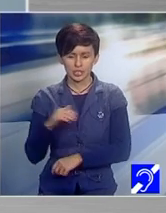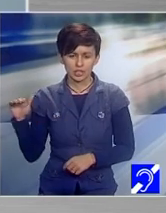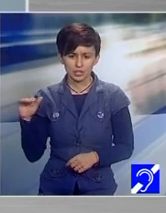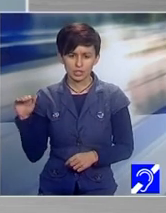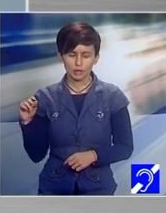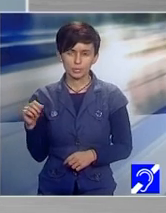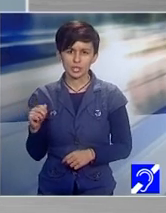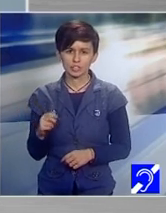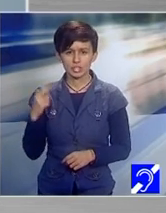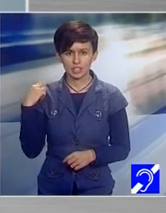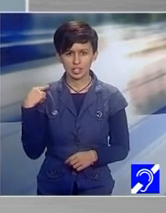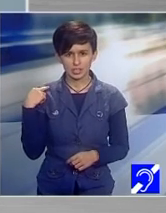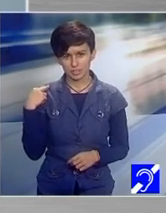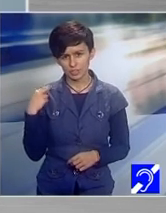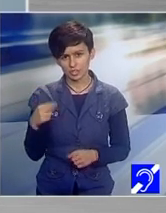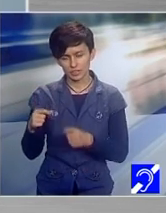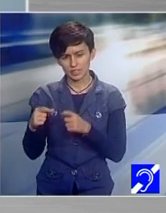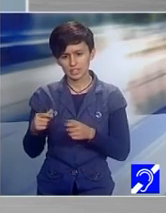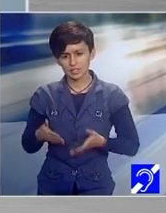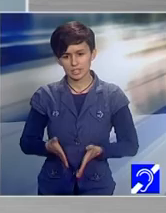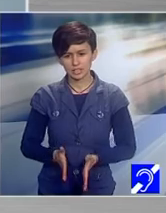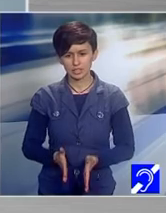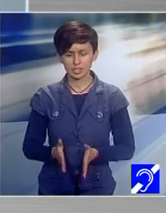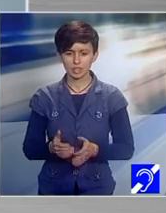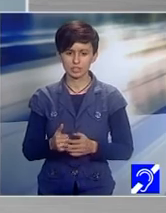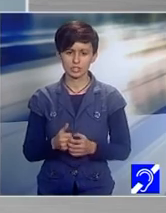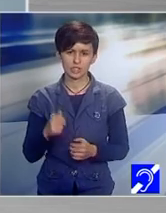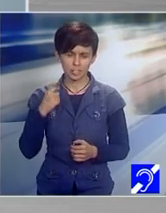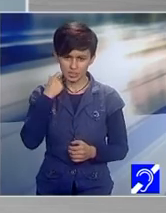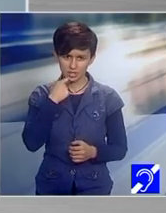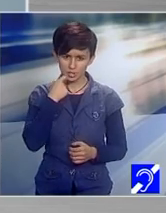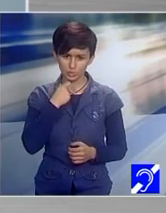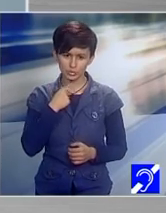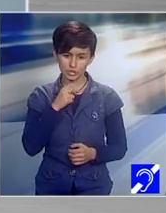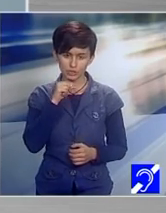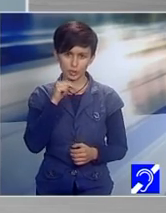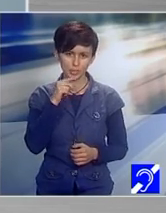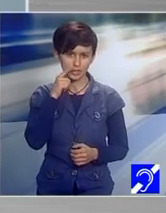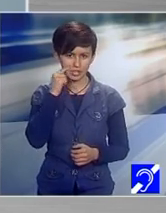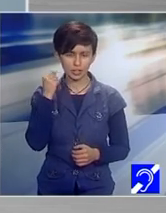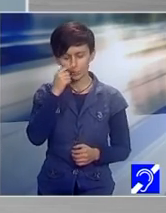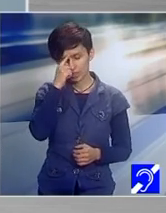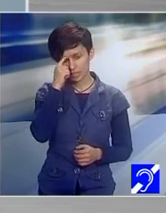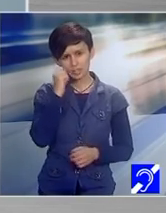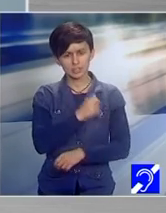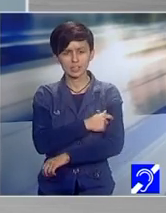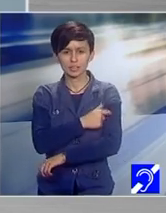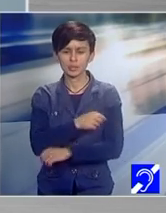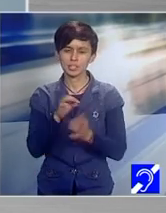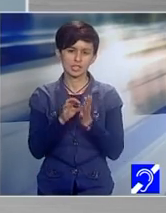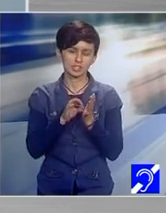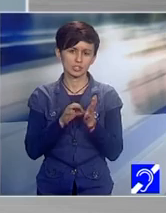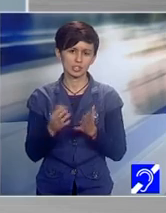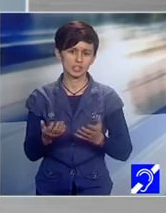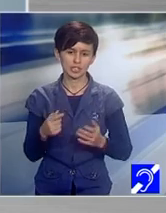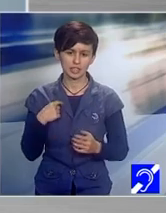este șefa secției de neonatologie de la Ginecologie 1 și îmi vorbea de oameni și de asistente și de condițiile care sunt acolo